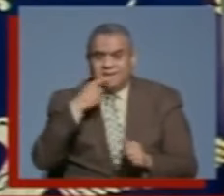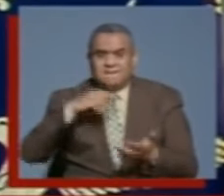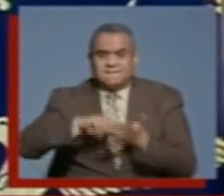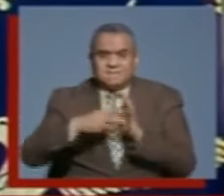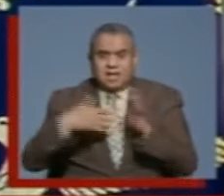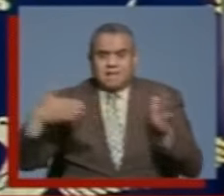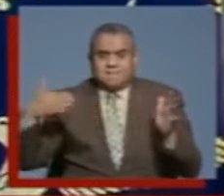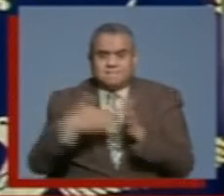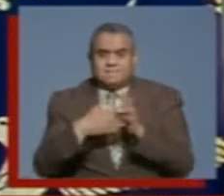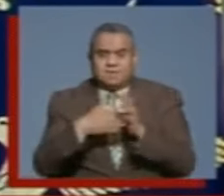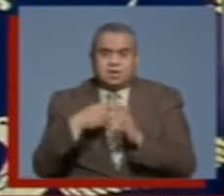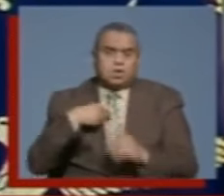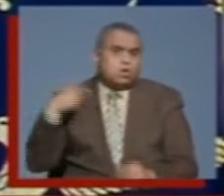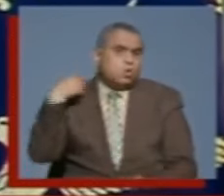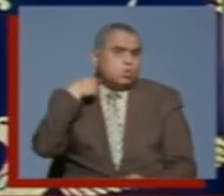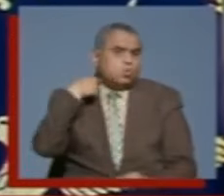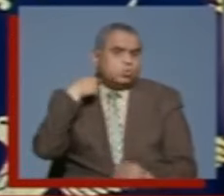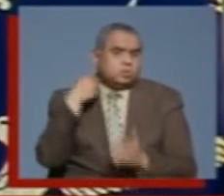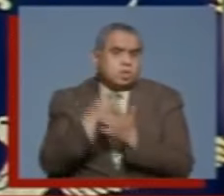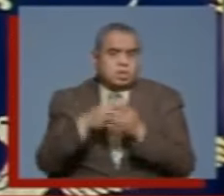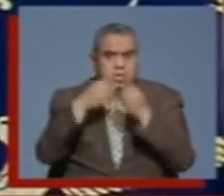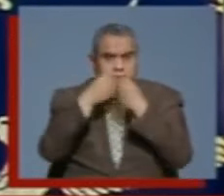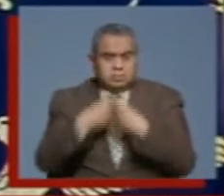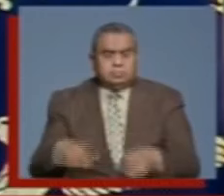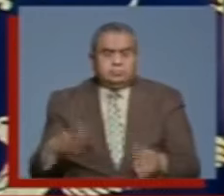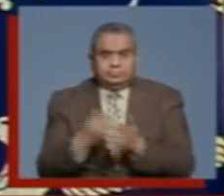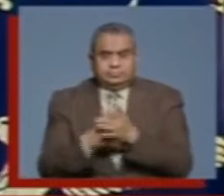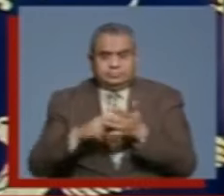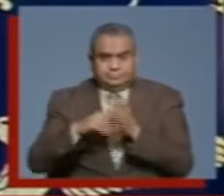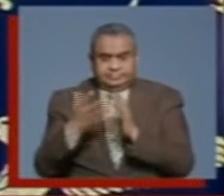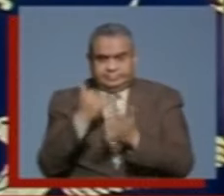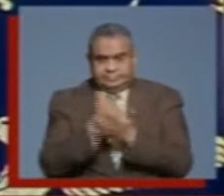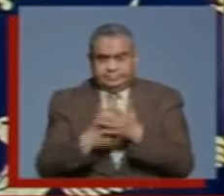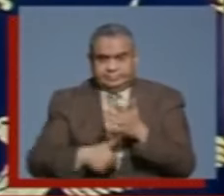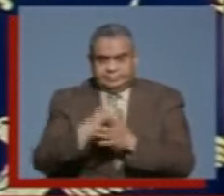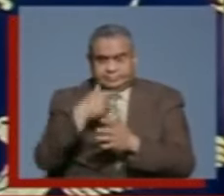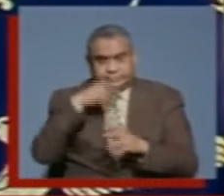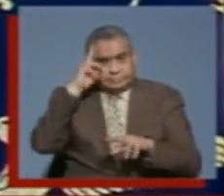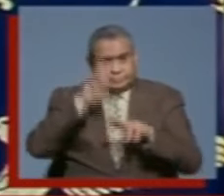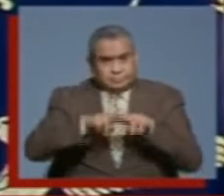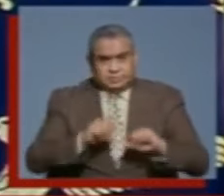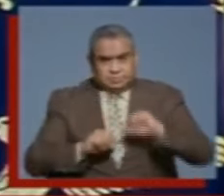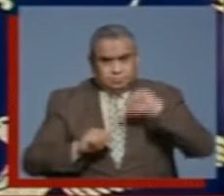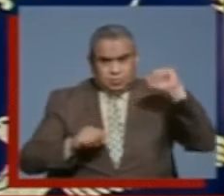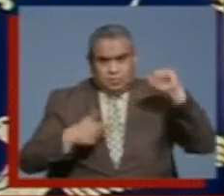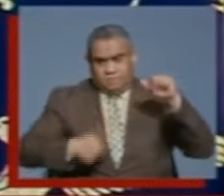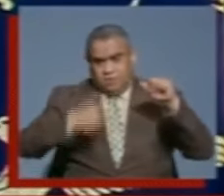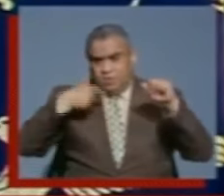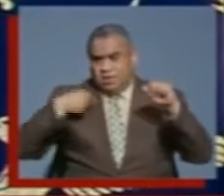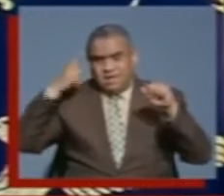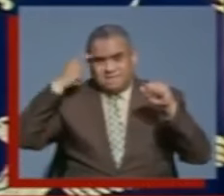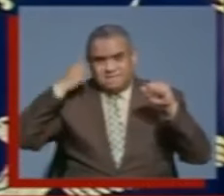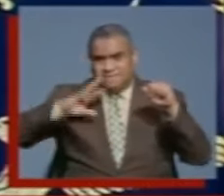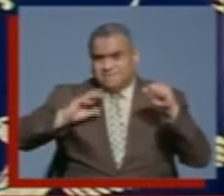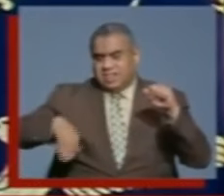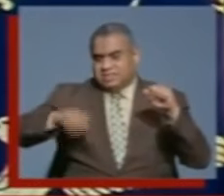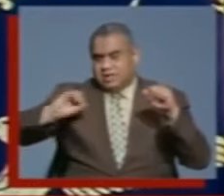ضرر أو يكون للمواطن الإسرائيلي على الجانب الآخر ضرر. بصراحة اعتراف